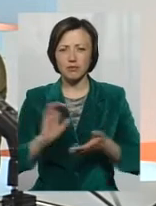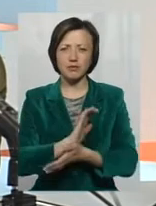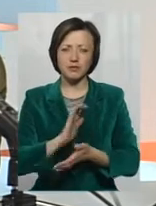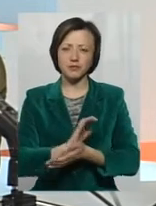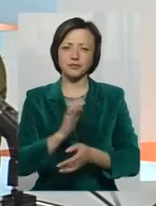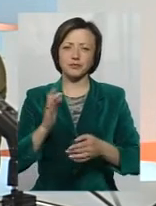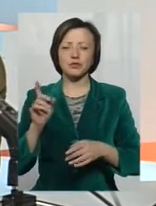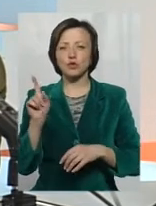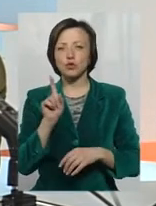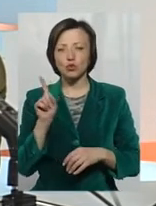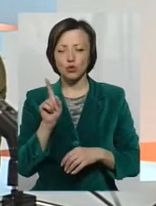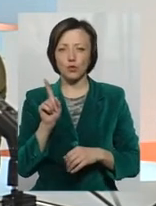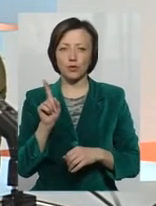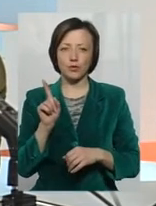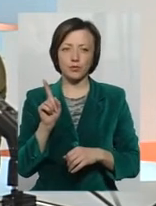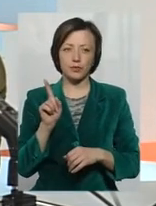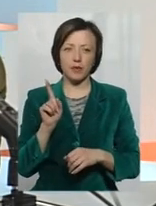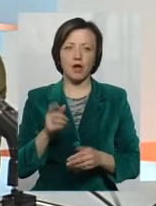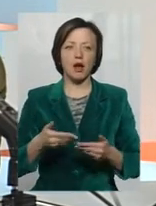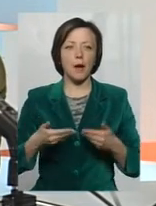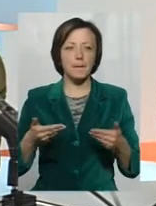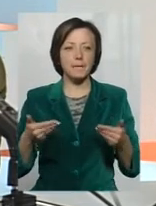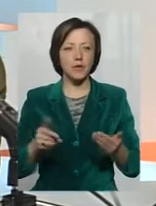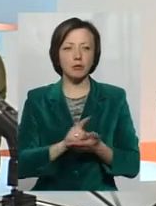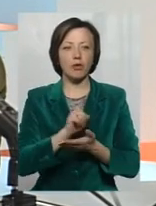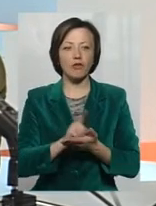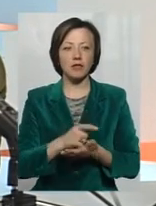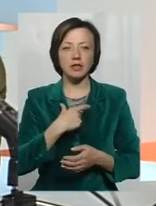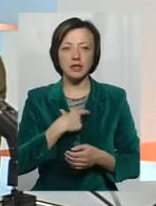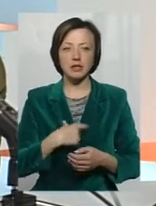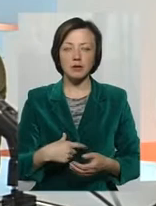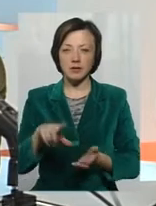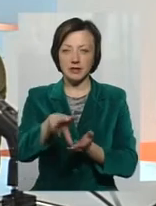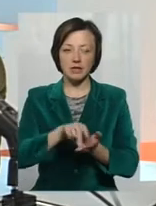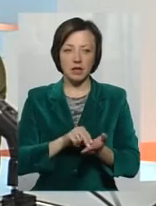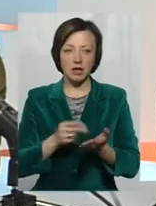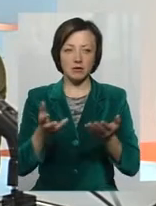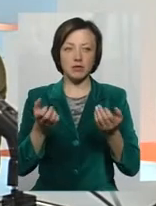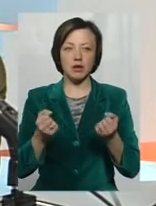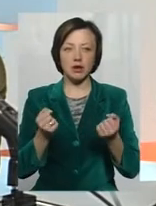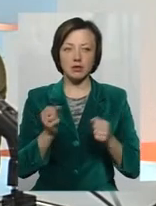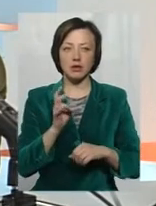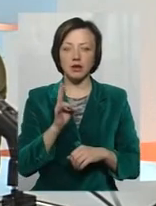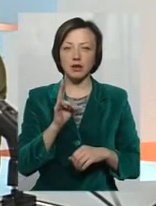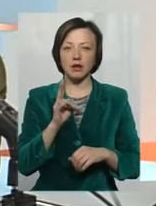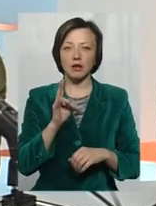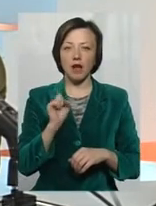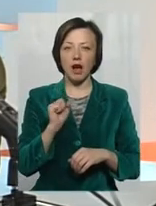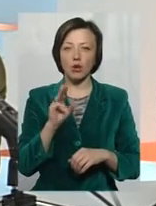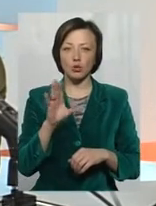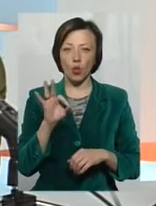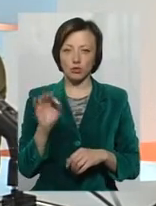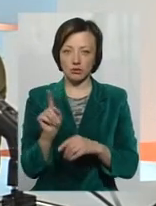на телебаченні, що ми повинні для себе за взірець брати НАТО, так називаємо, натовські